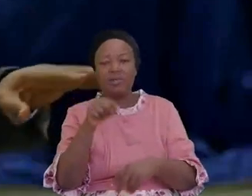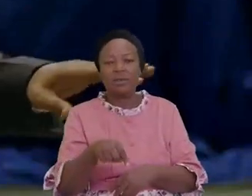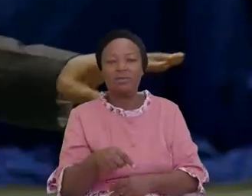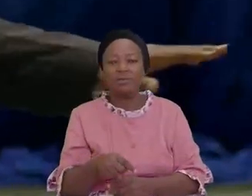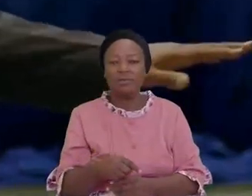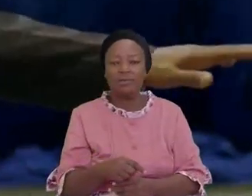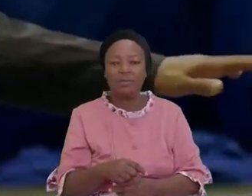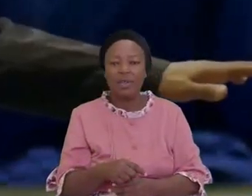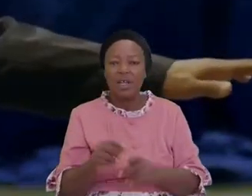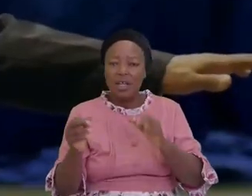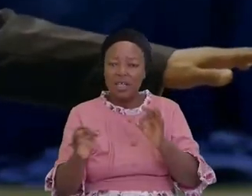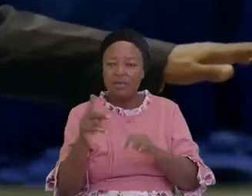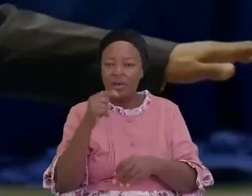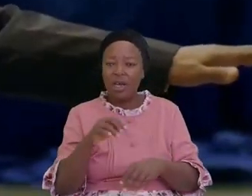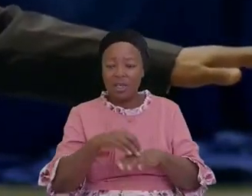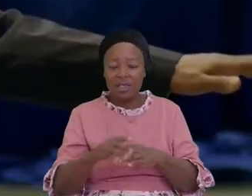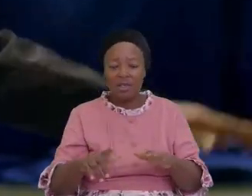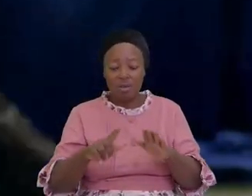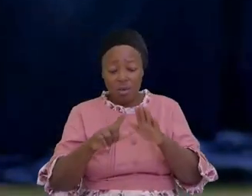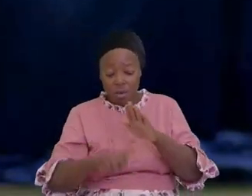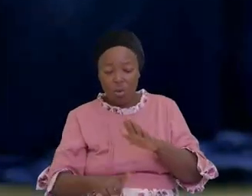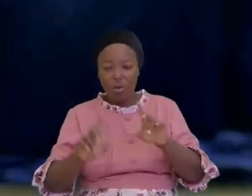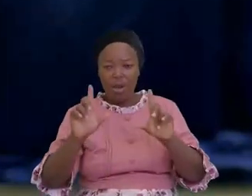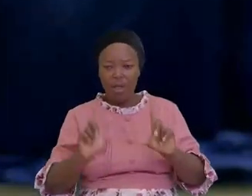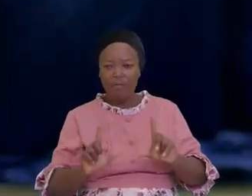fusil. Si tu es à un niveau bas,